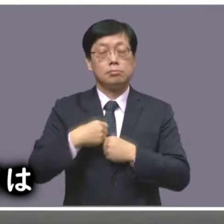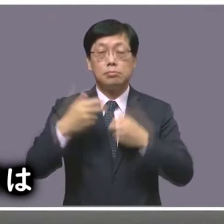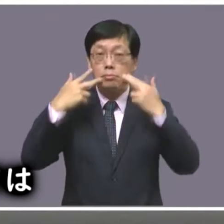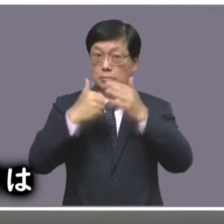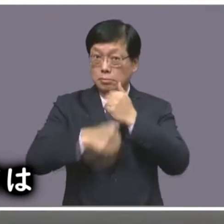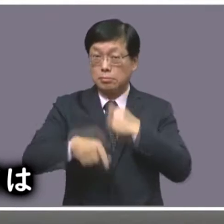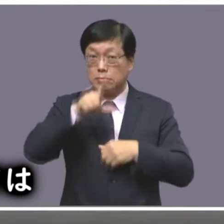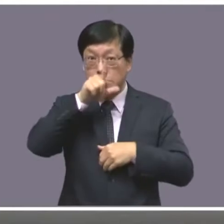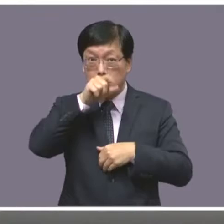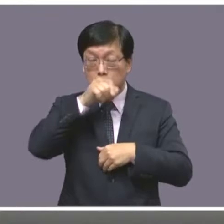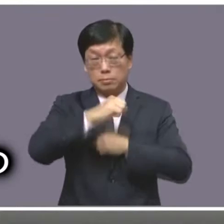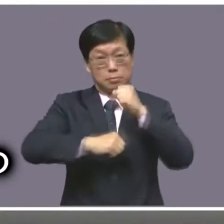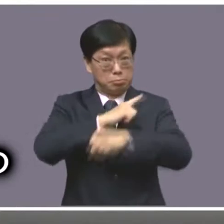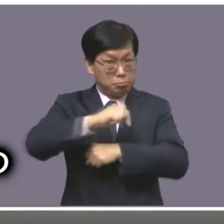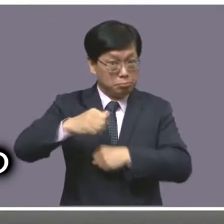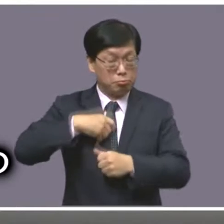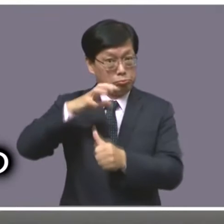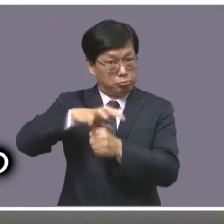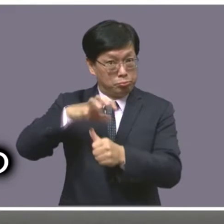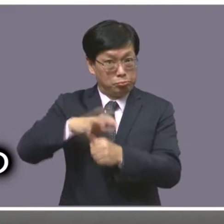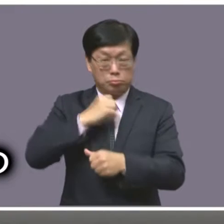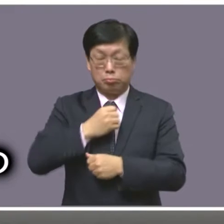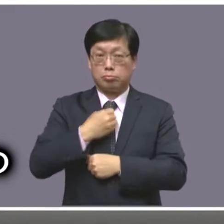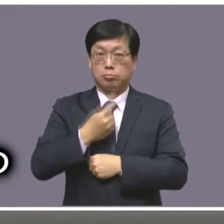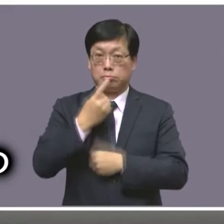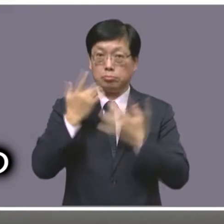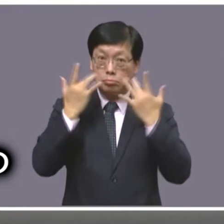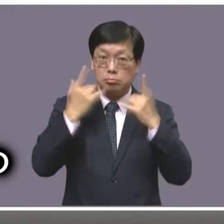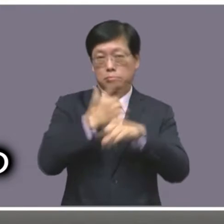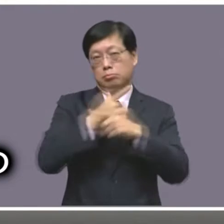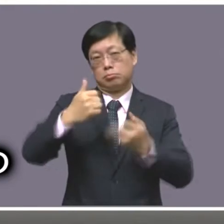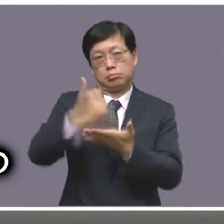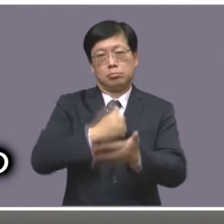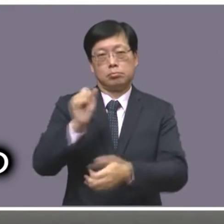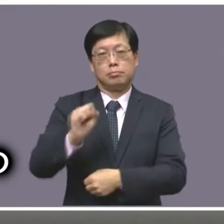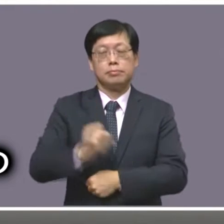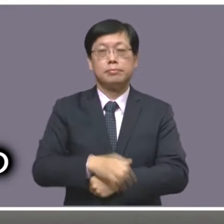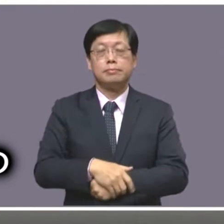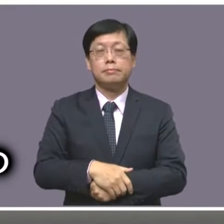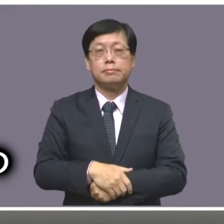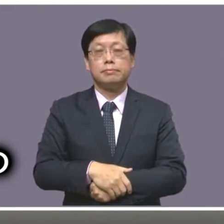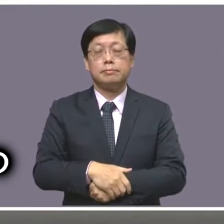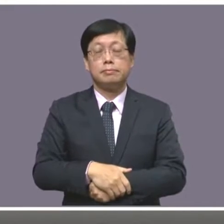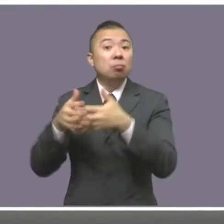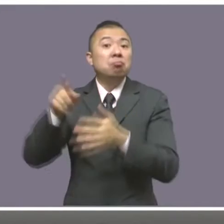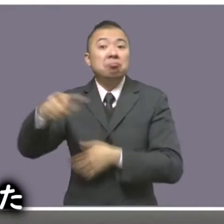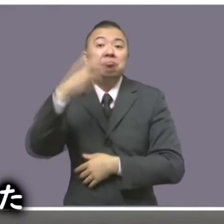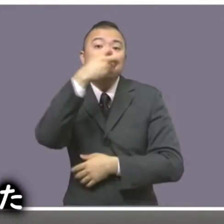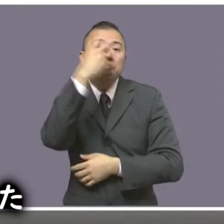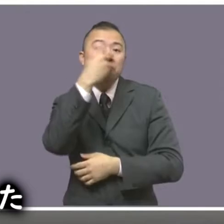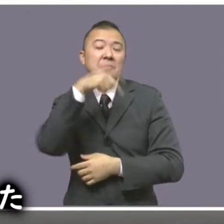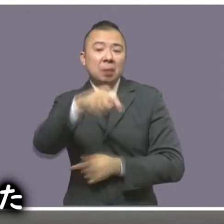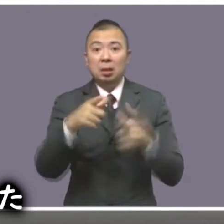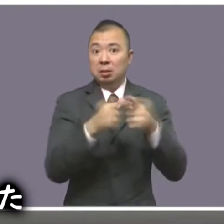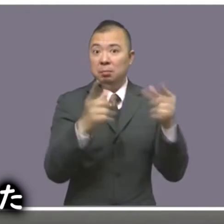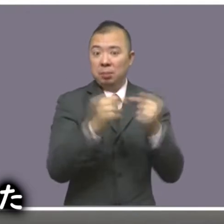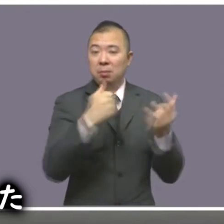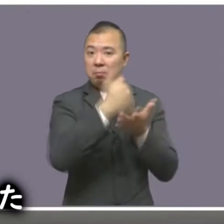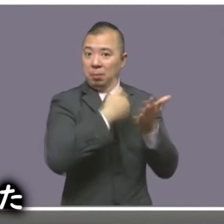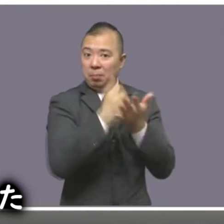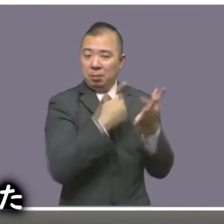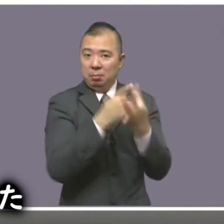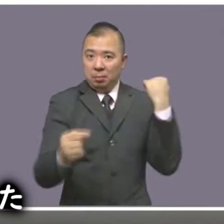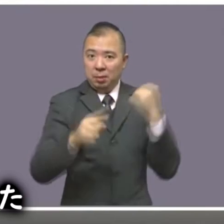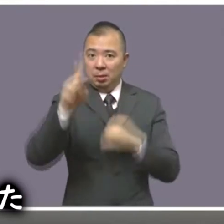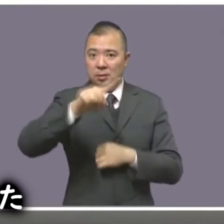県産食品については日本側に残留放射線量証明の提出を義務付け台湾でもご県